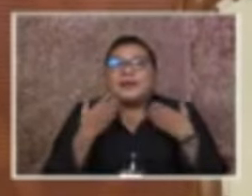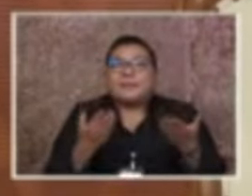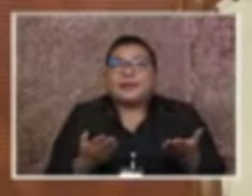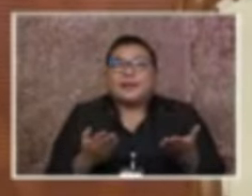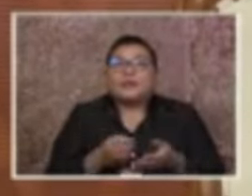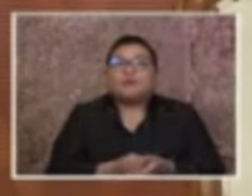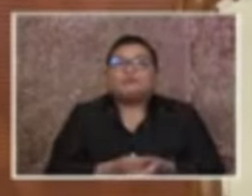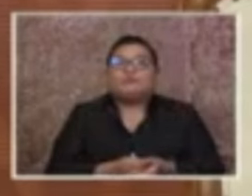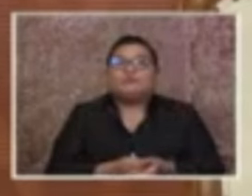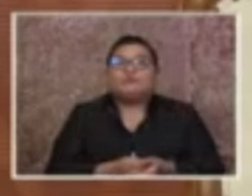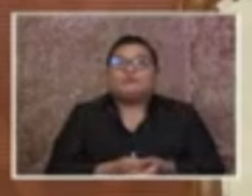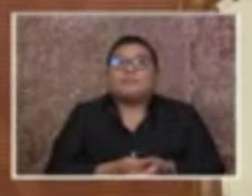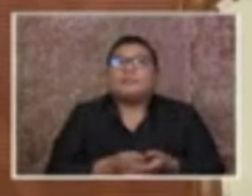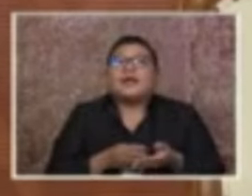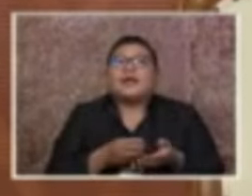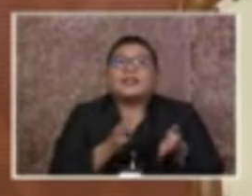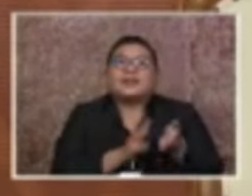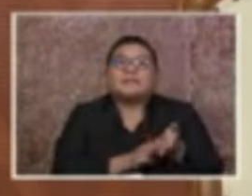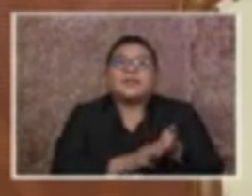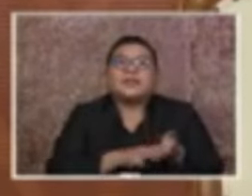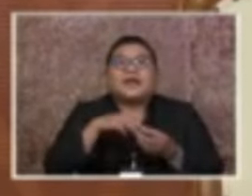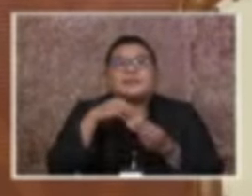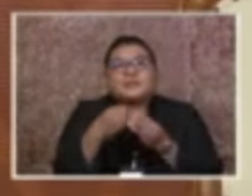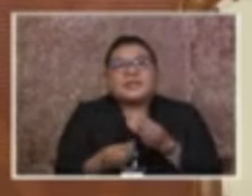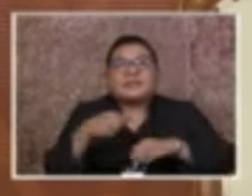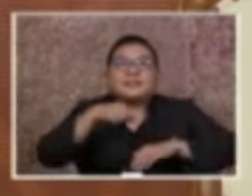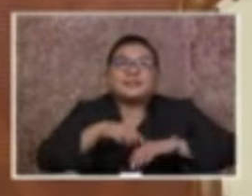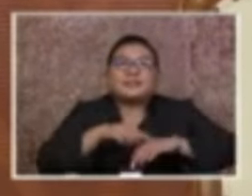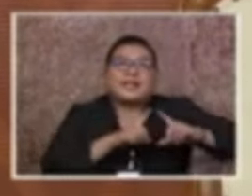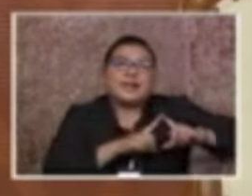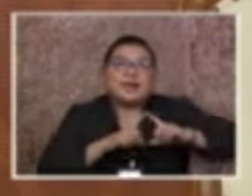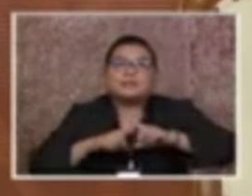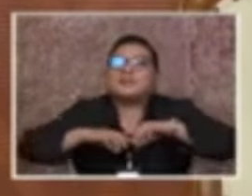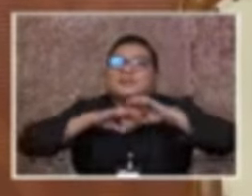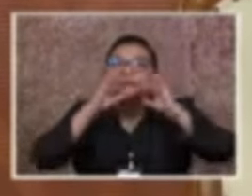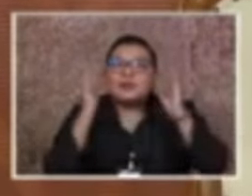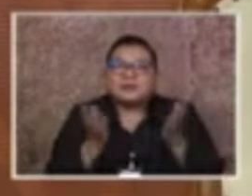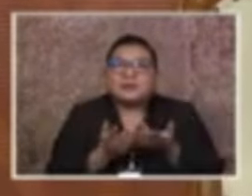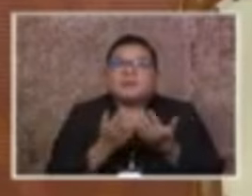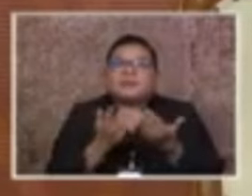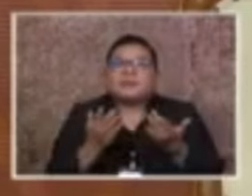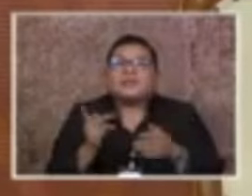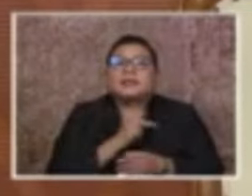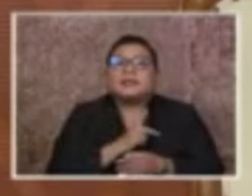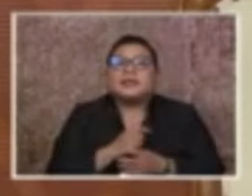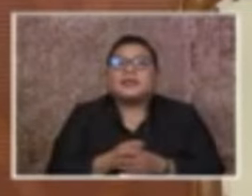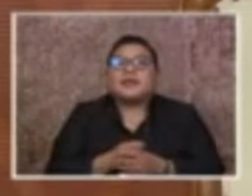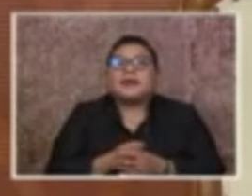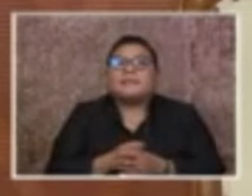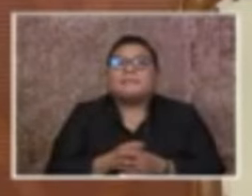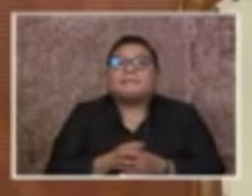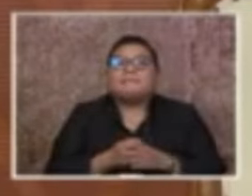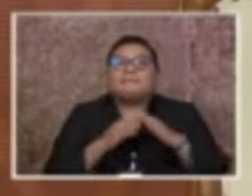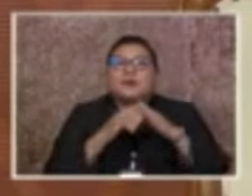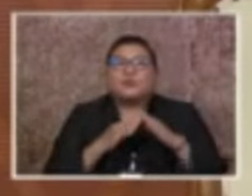mengatasi kemiskinan di Karang Asem sampai sekarang juga masih banyak masyarakat kita yang mempunyai rumah yang